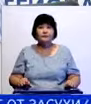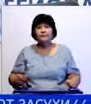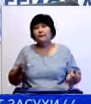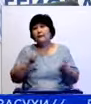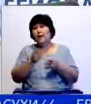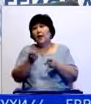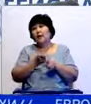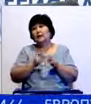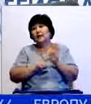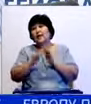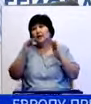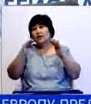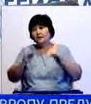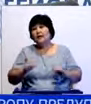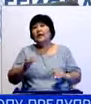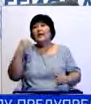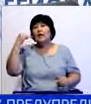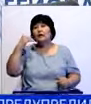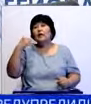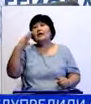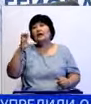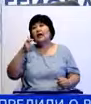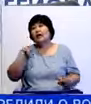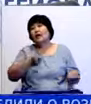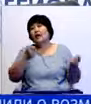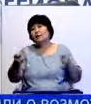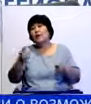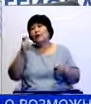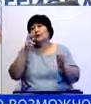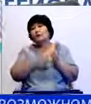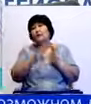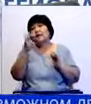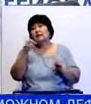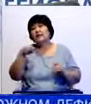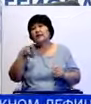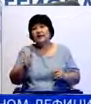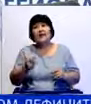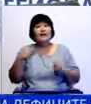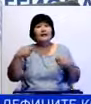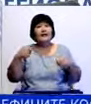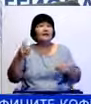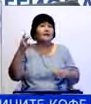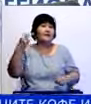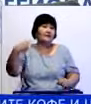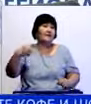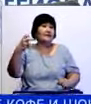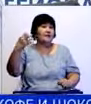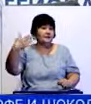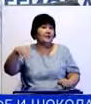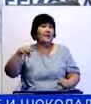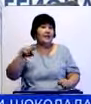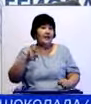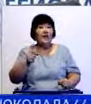Цены на картофель начала падать. Из Туркестана Сарагаша привозим по 180-200 тенге. На рынке по 220-250